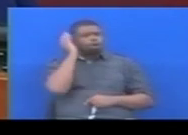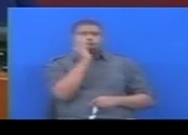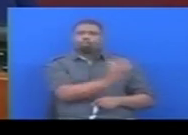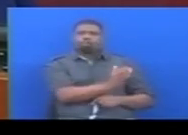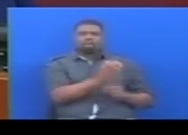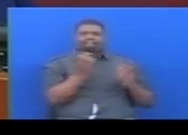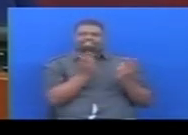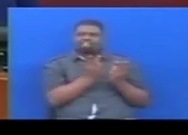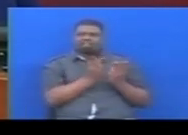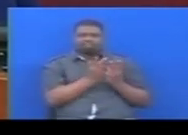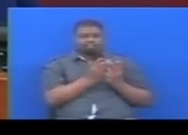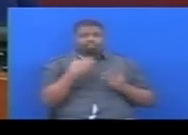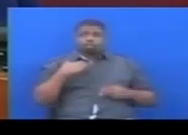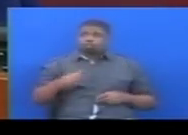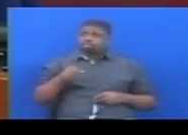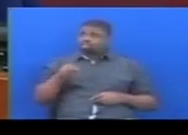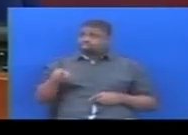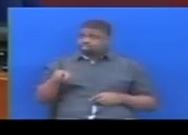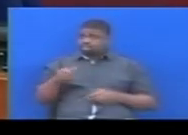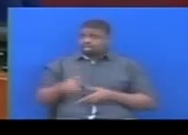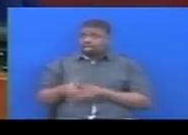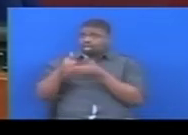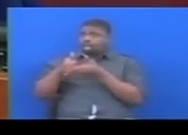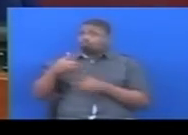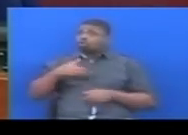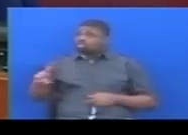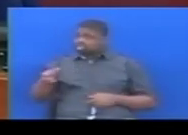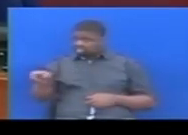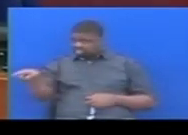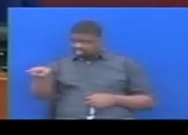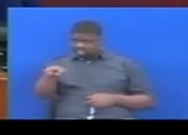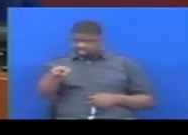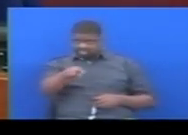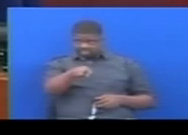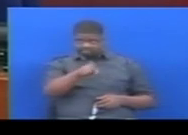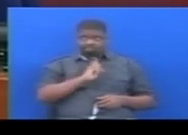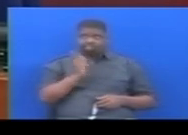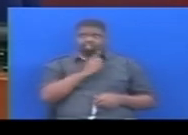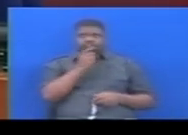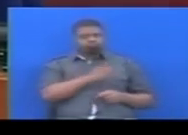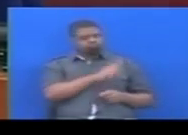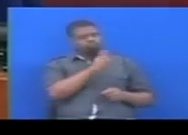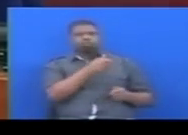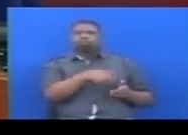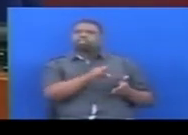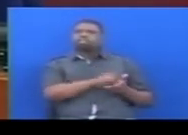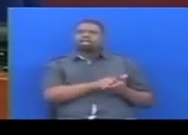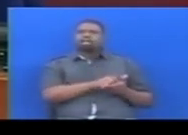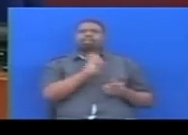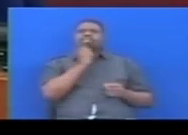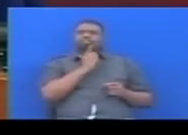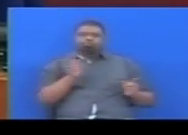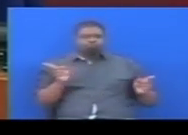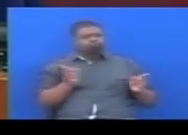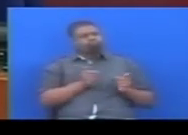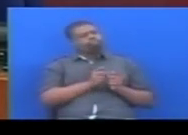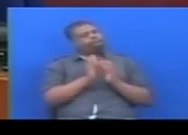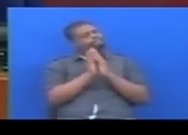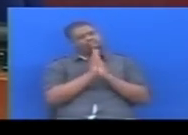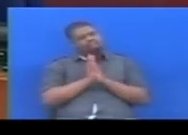pia mawaziri na naibu mawaziri mnaojibu maswali ya nyongeza mjibu kwa kifupi